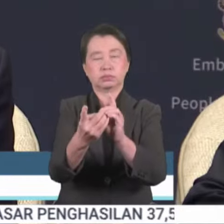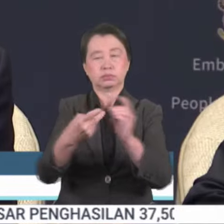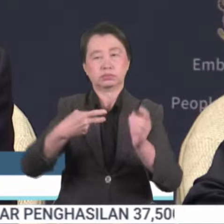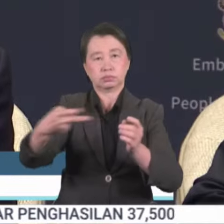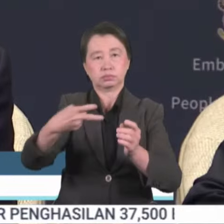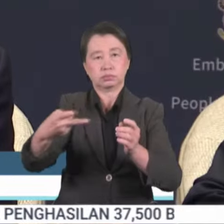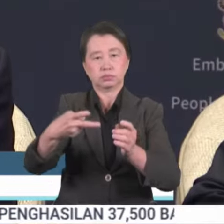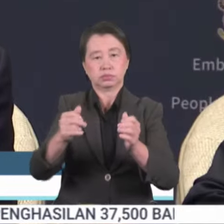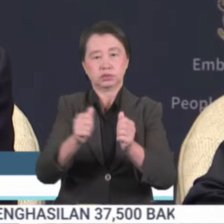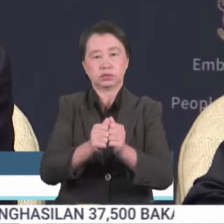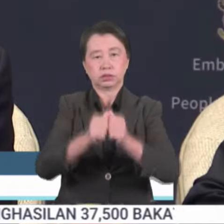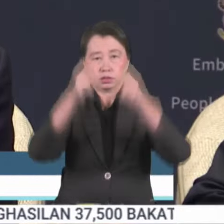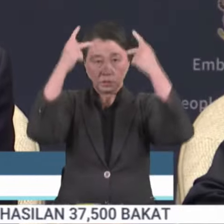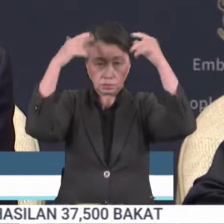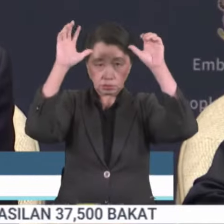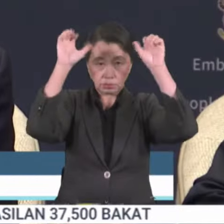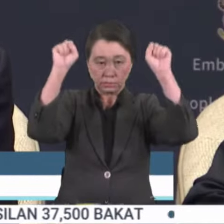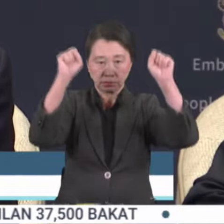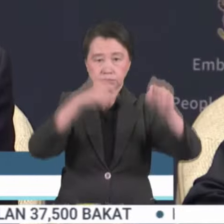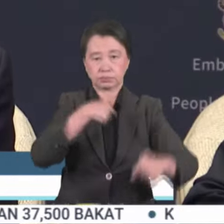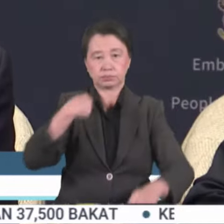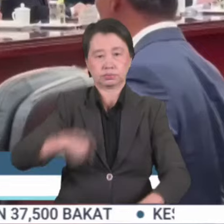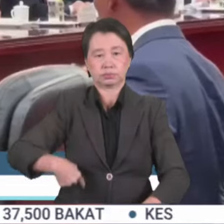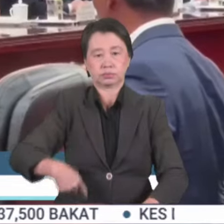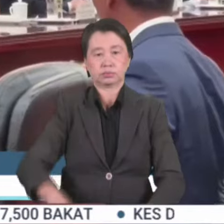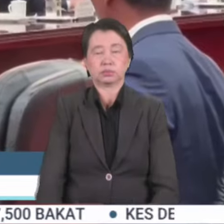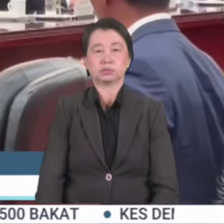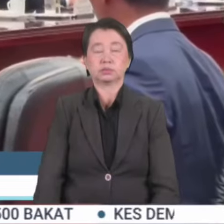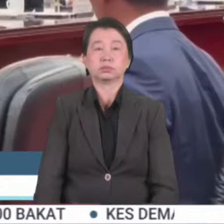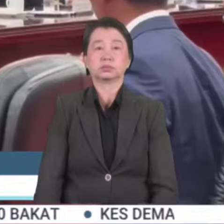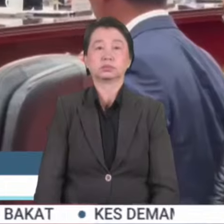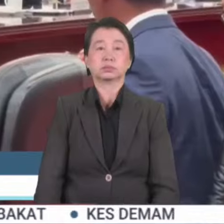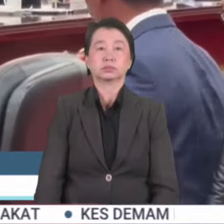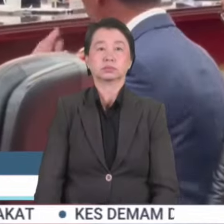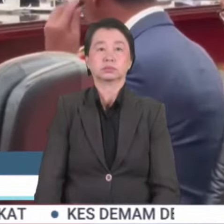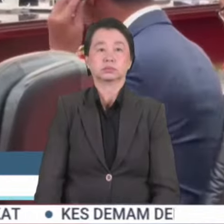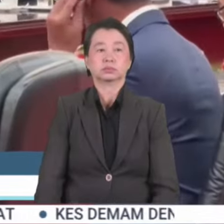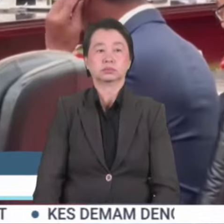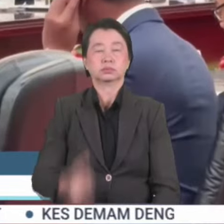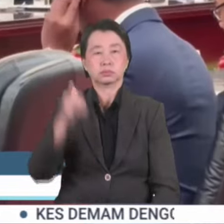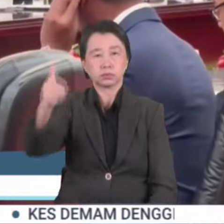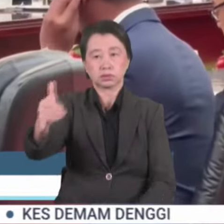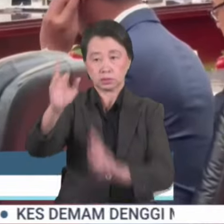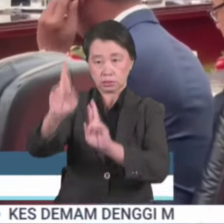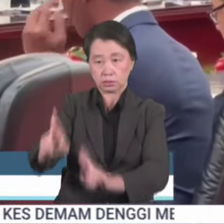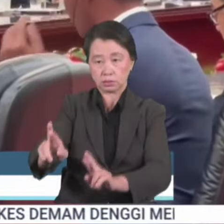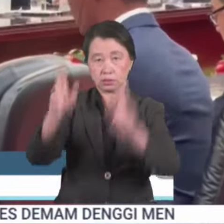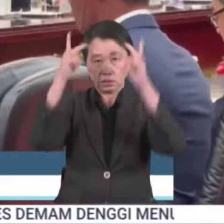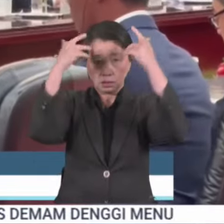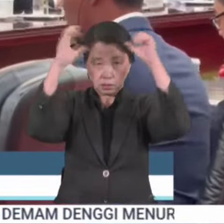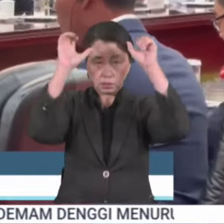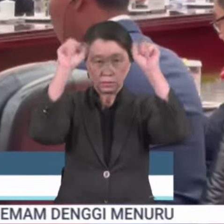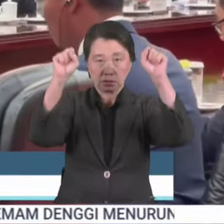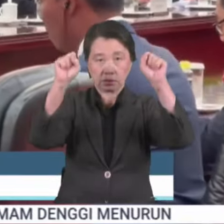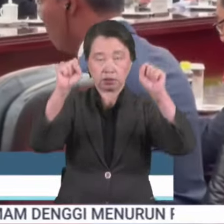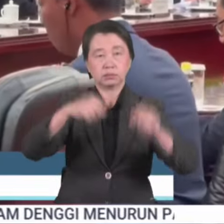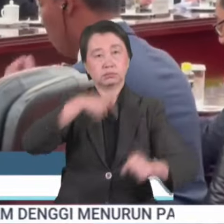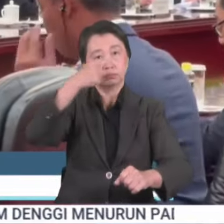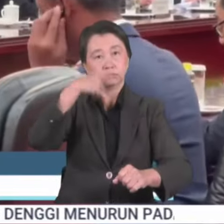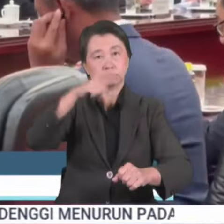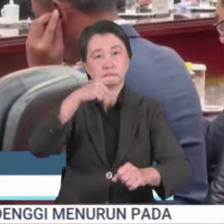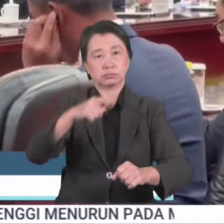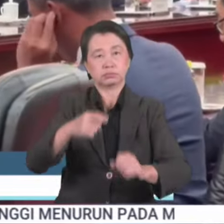berdua dengan Presiden juga Premier. Dalam sesi kunjungan hormat, Presiden Xi Jinping